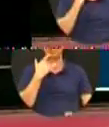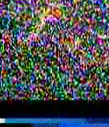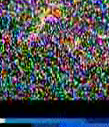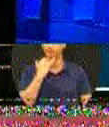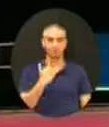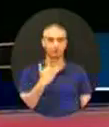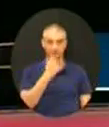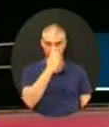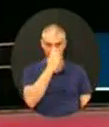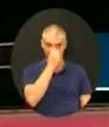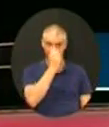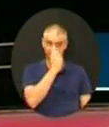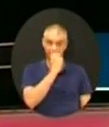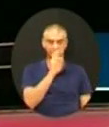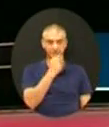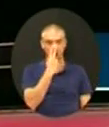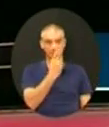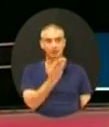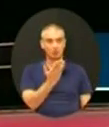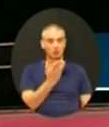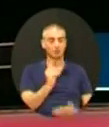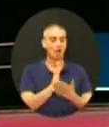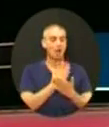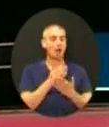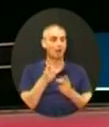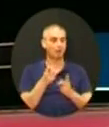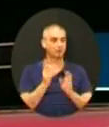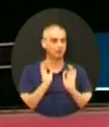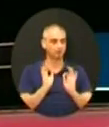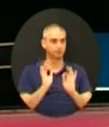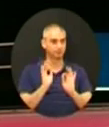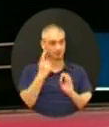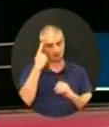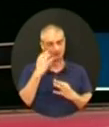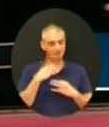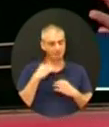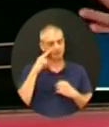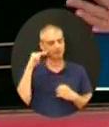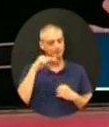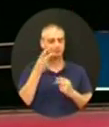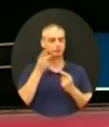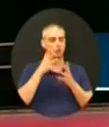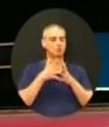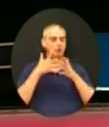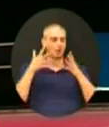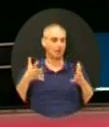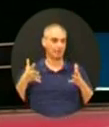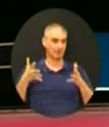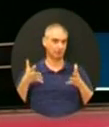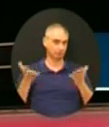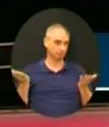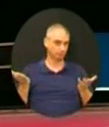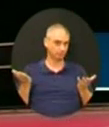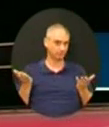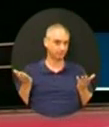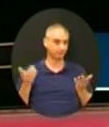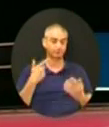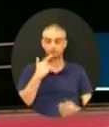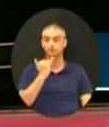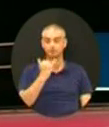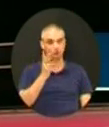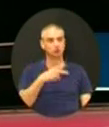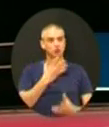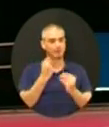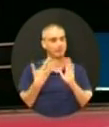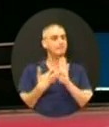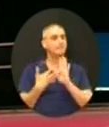נכון. לראות את ההחלטה הזאת לטעמי בפרספקטיבה יותר רחבה, במובן הזה שנכון שיש